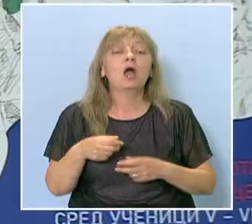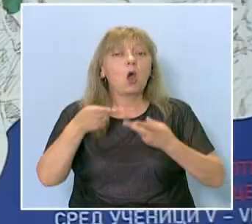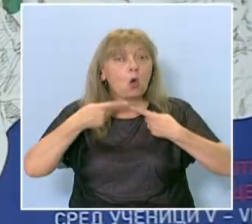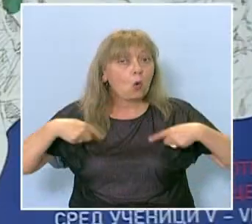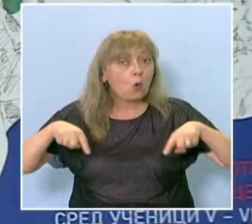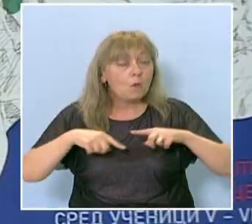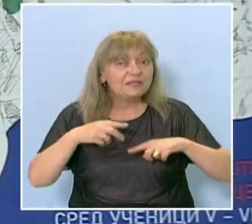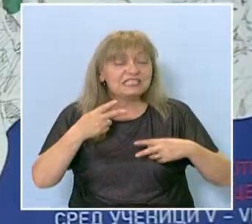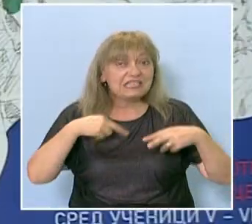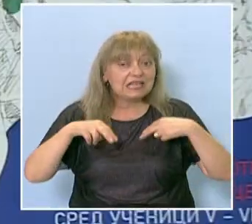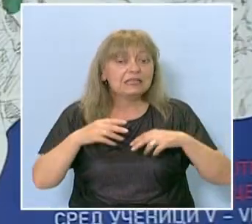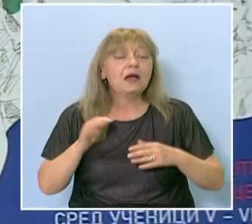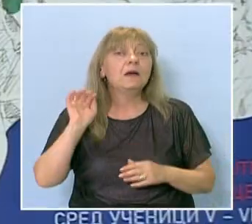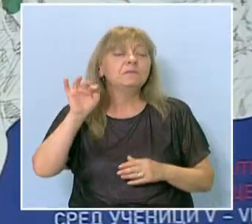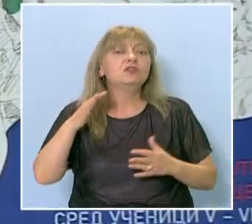трудно да